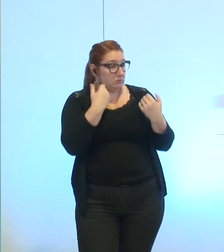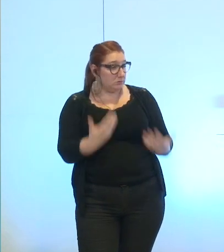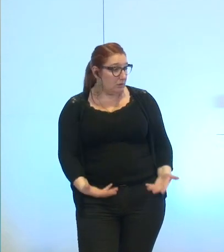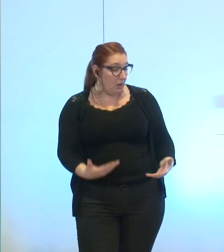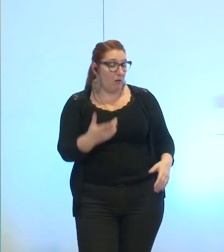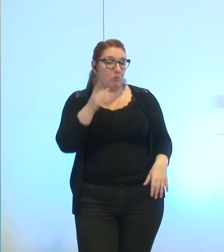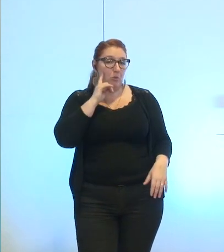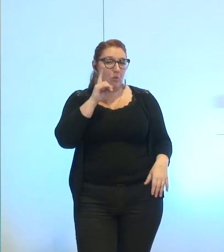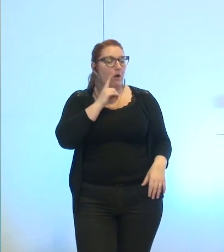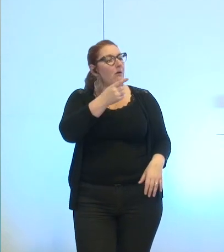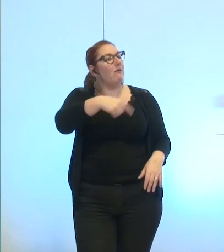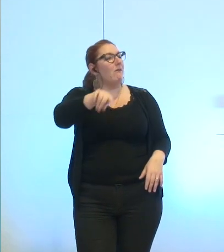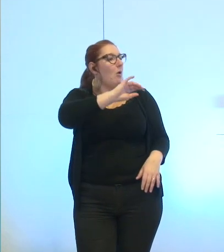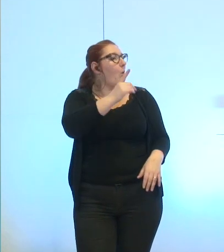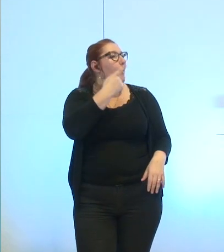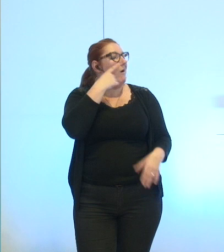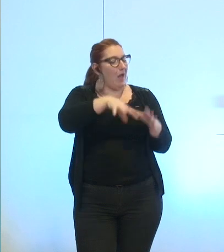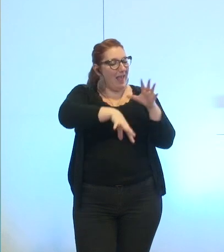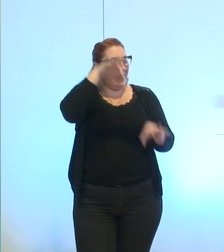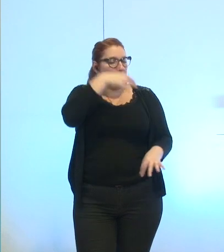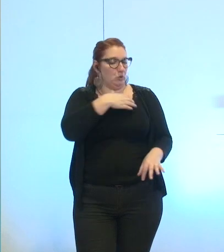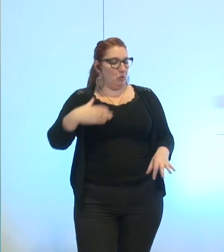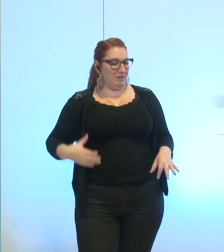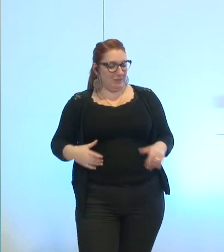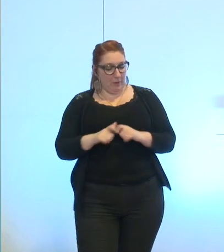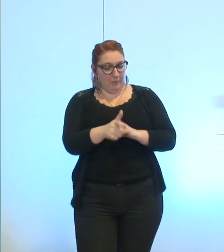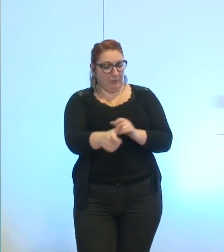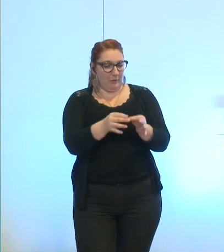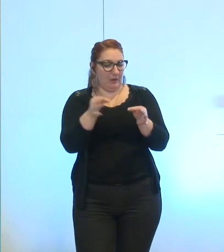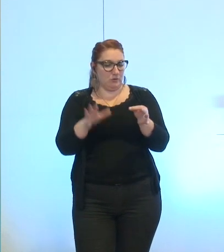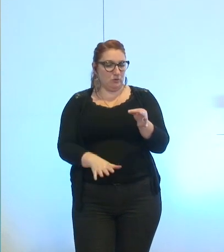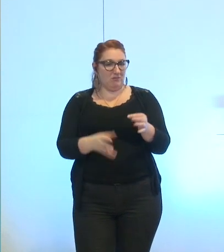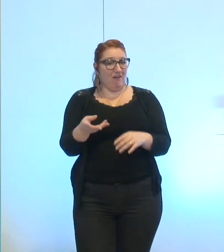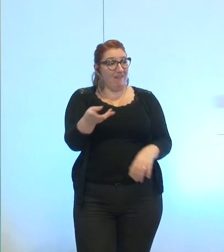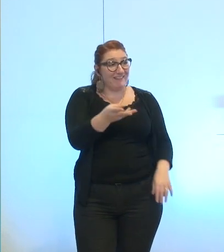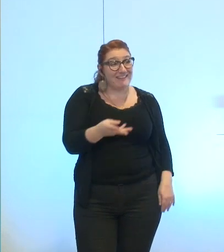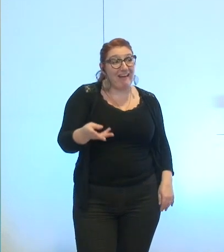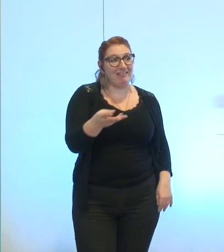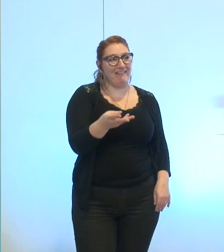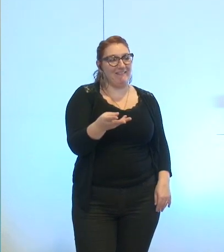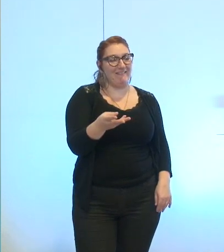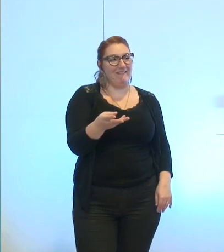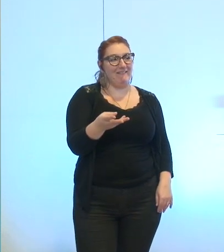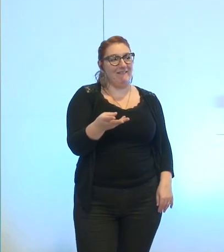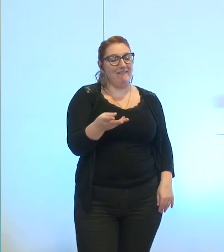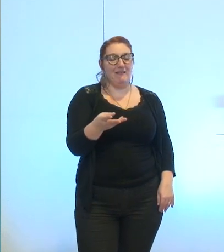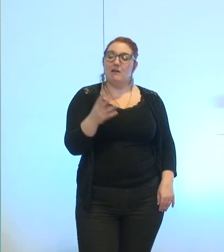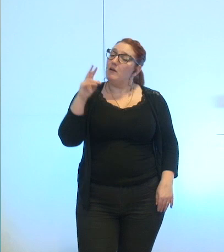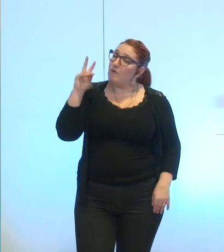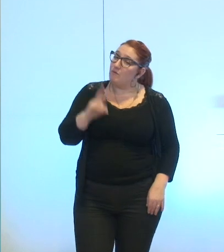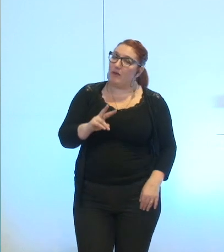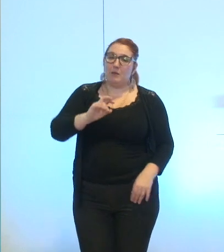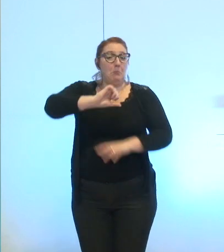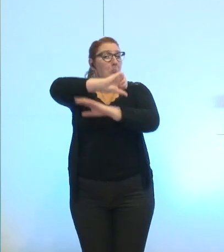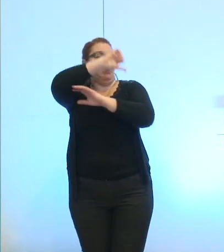municipales ont donné lieu à des résultats euh dans une cadreangulaire que certes le fait que vous soyez arrivé